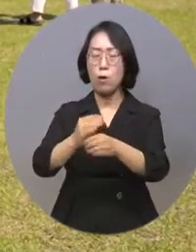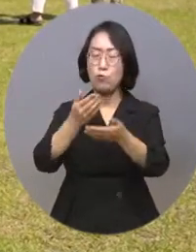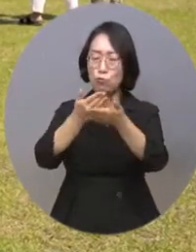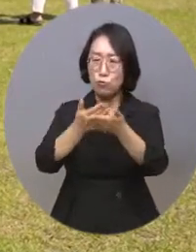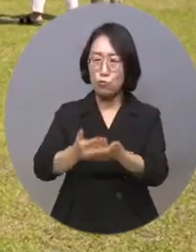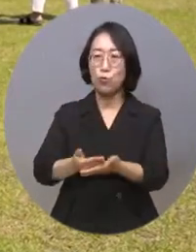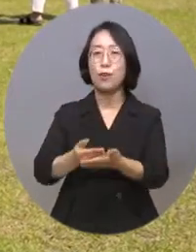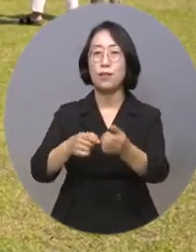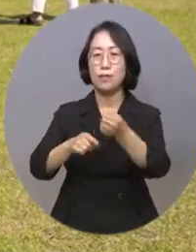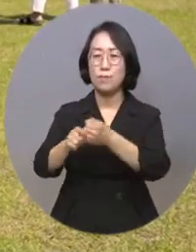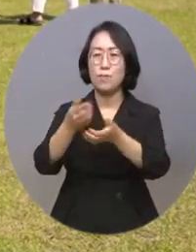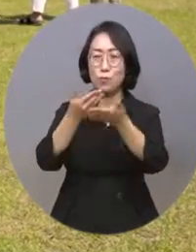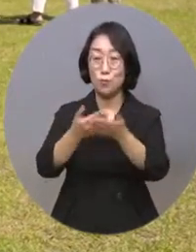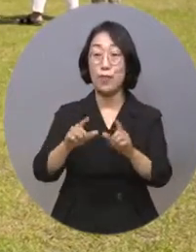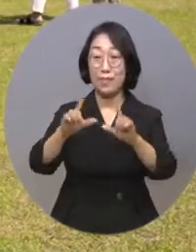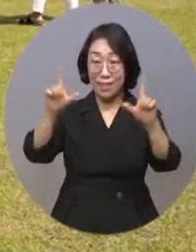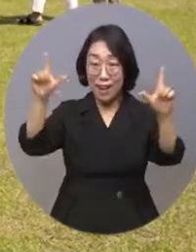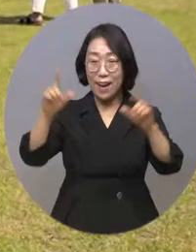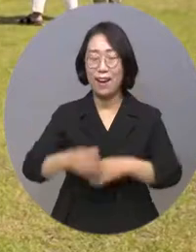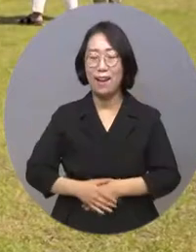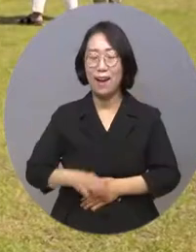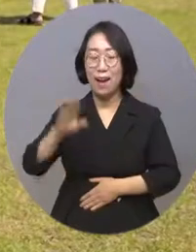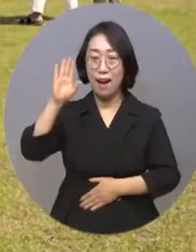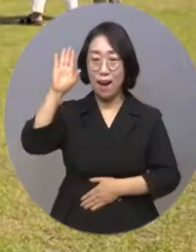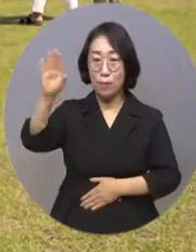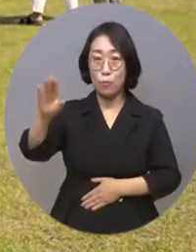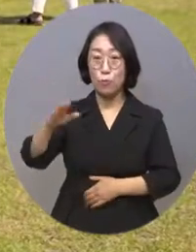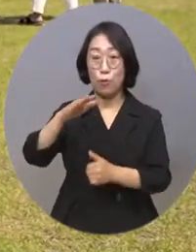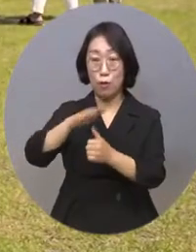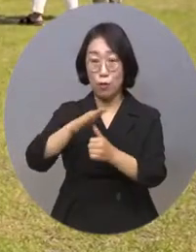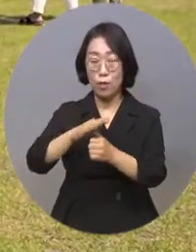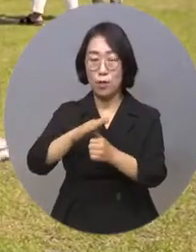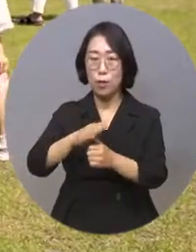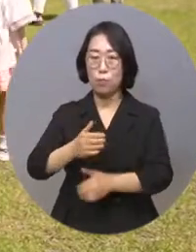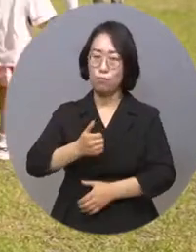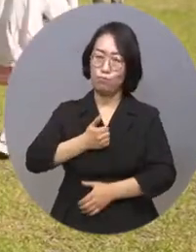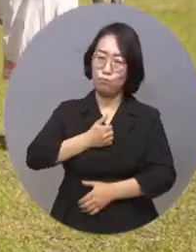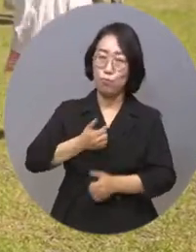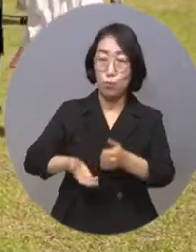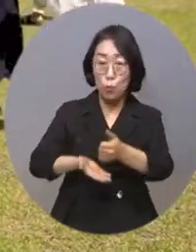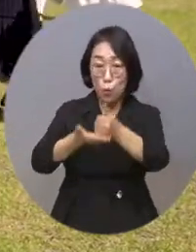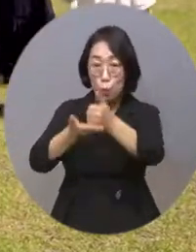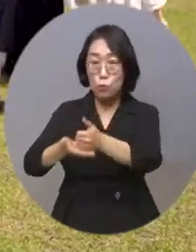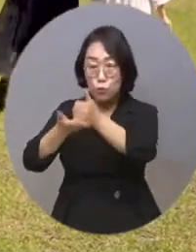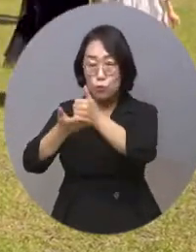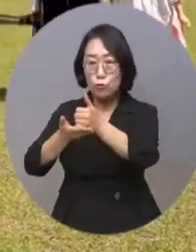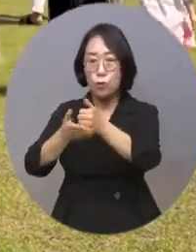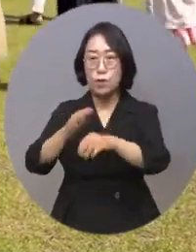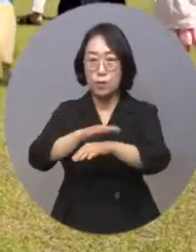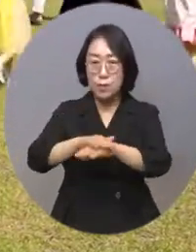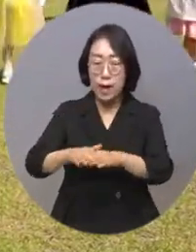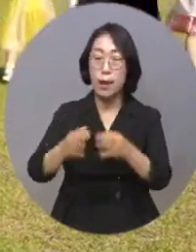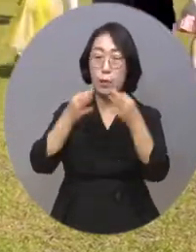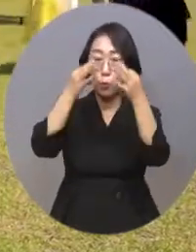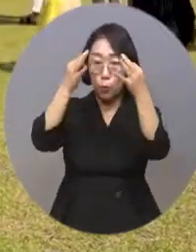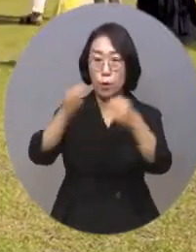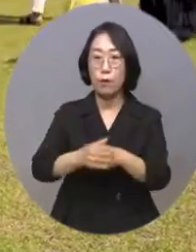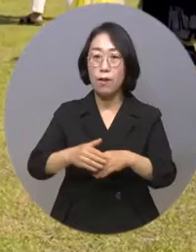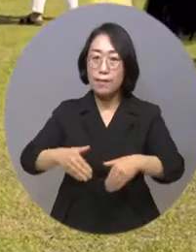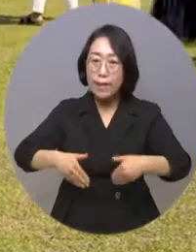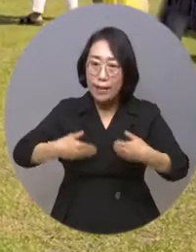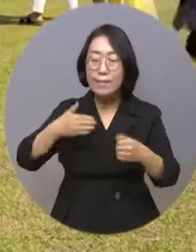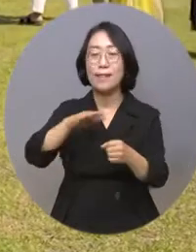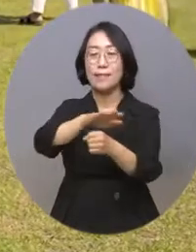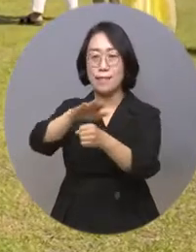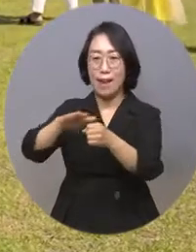더욱 깊다고 볼 수 있었습니다. 앞으로도 어린이의 존엄성과 지위 향상을 위해 노력하고 따뜻한 사랑